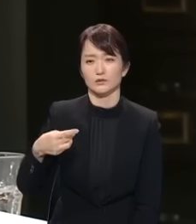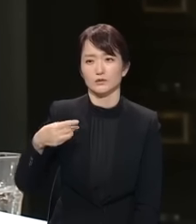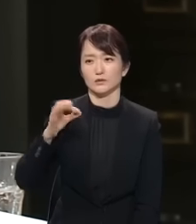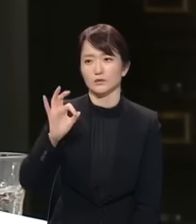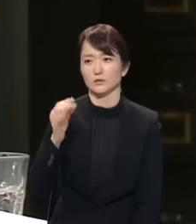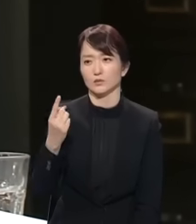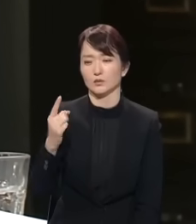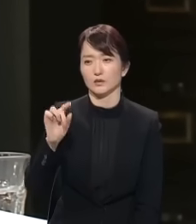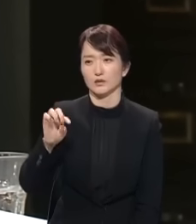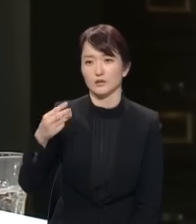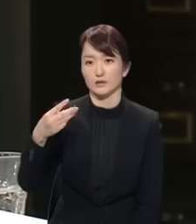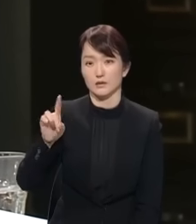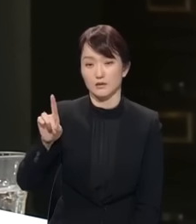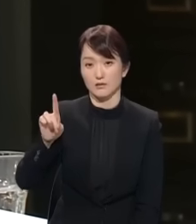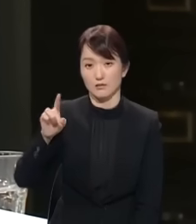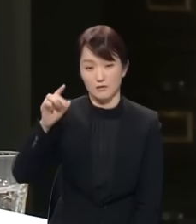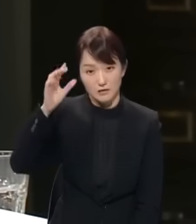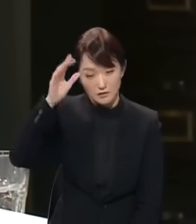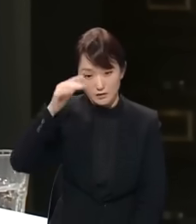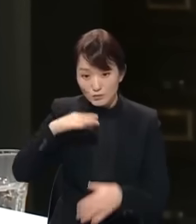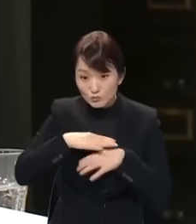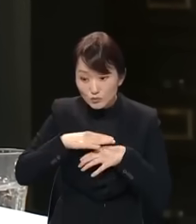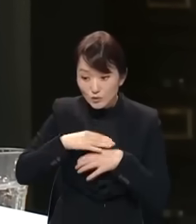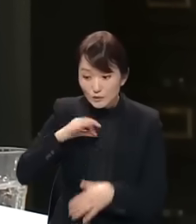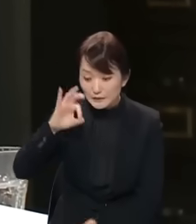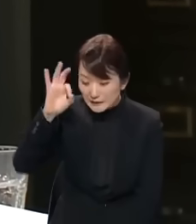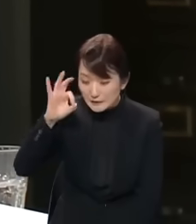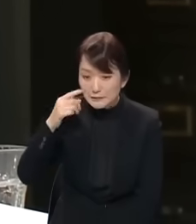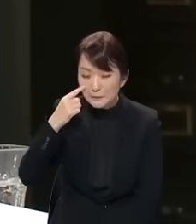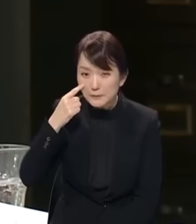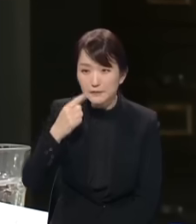좀 찾아봤더니 미국에서는